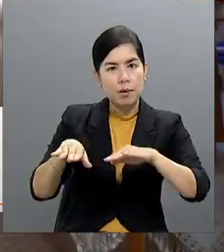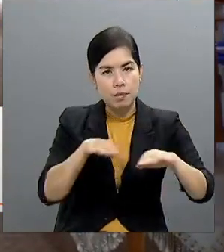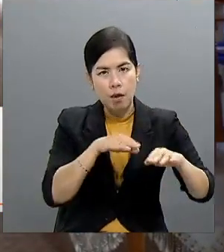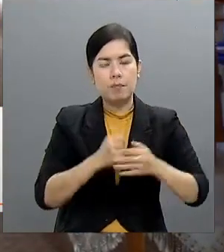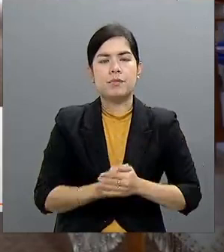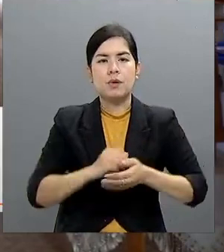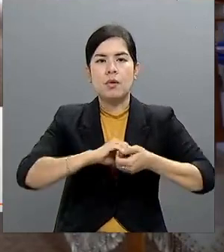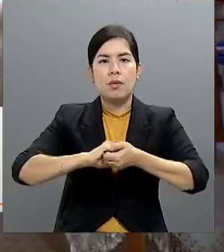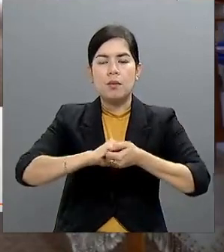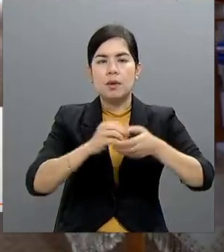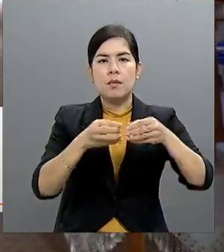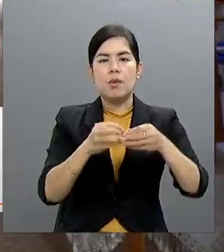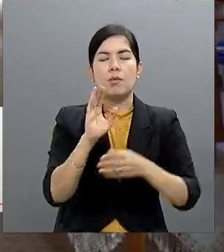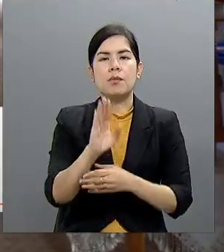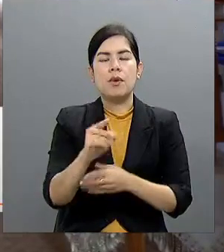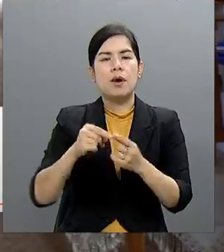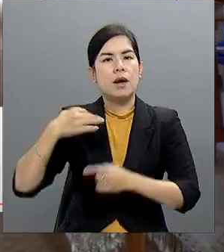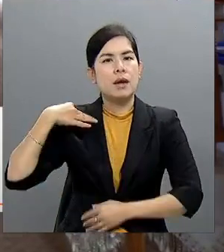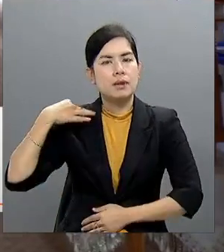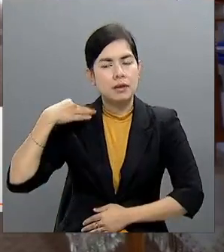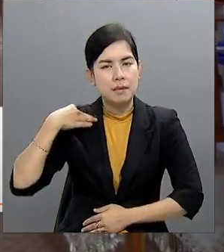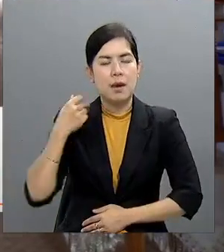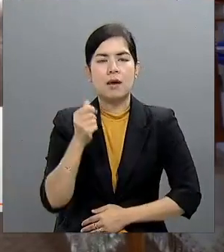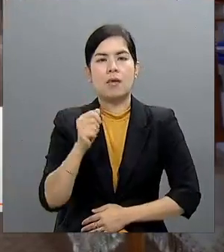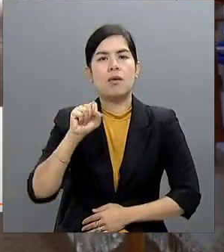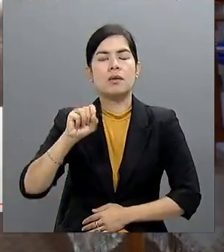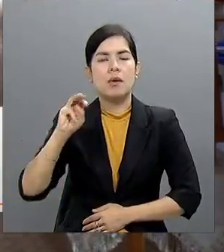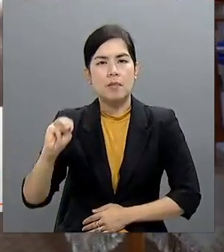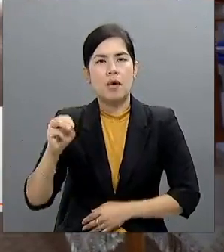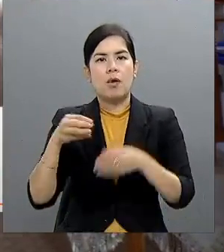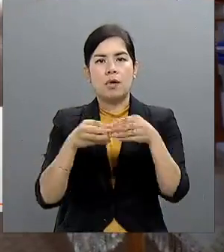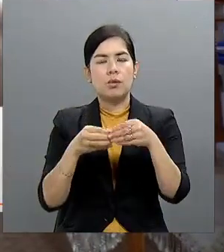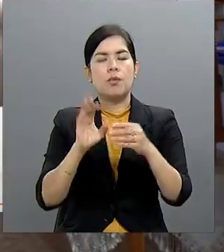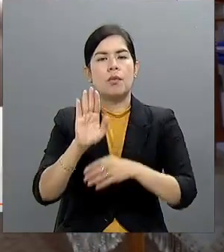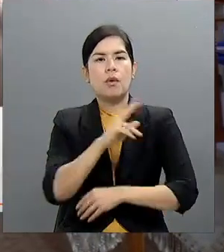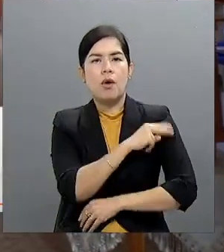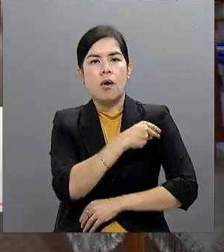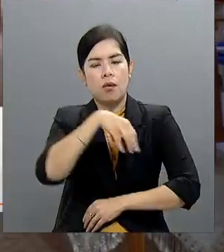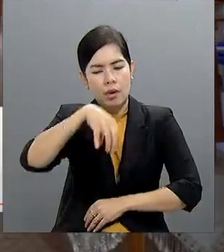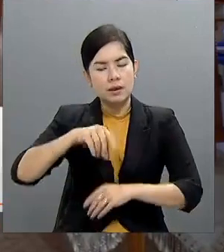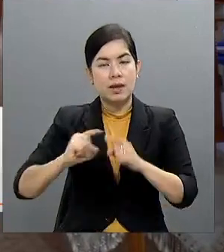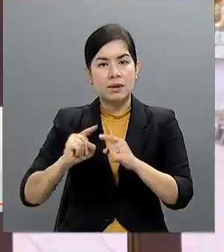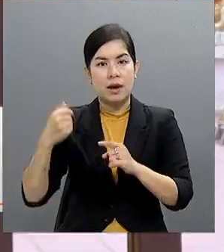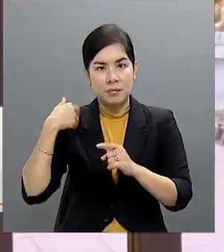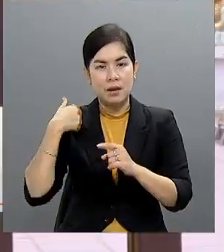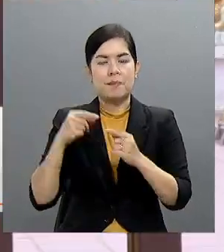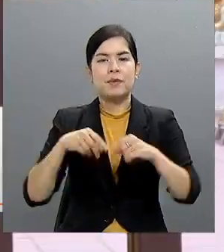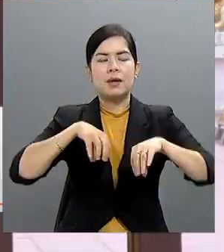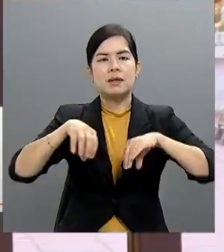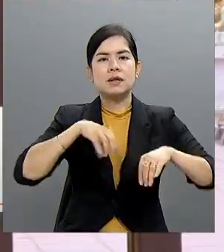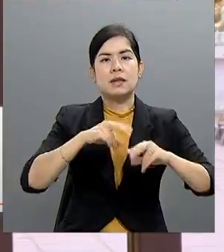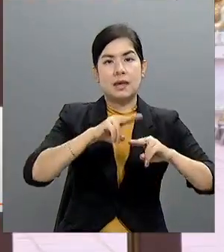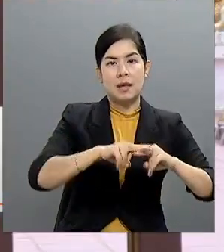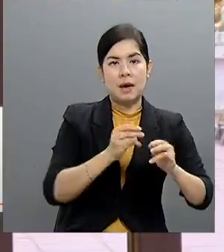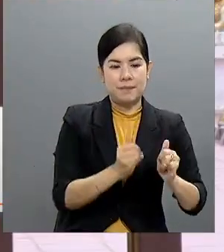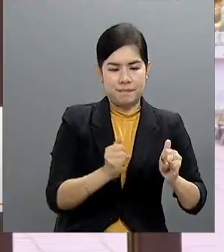พยาบาลส่งเสริมสุขภาพตำบลมาคัดกรองนะคะทั้งการจัดการนั่งแบบเว้นระยะห่างการใส่หน้ากากอนามัยการ